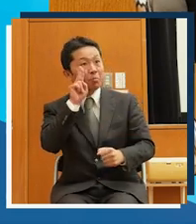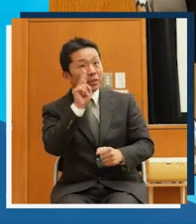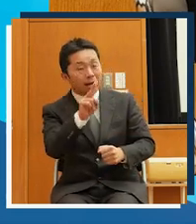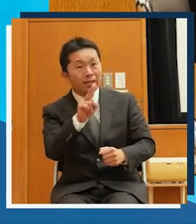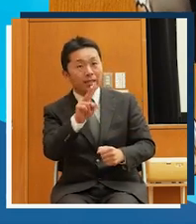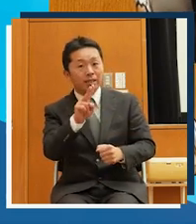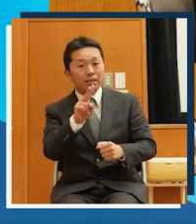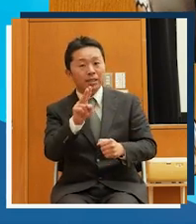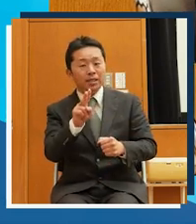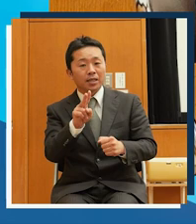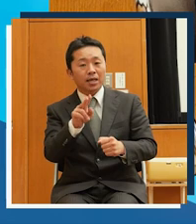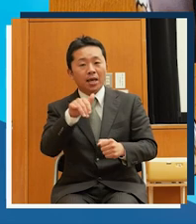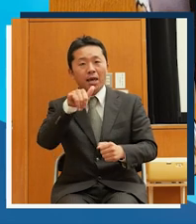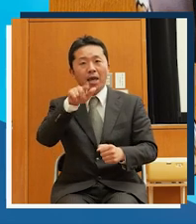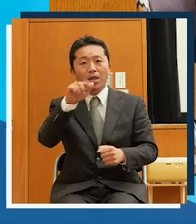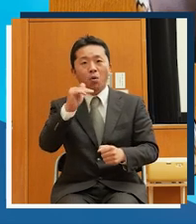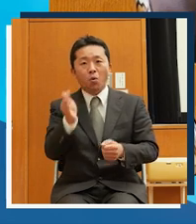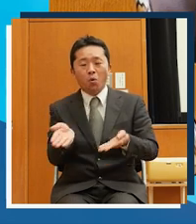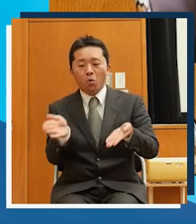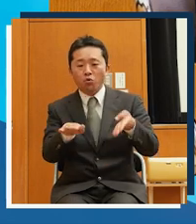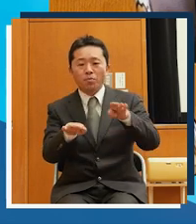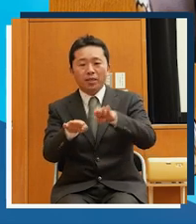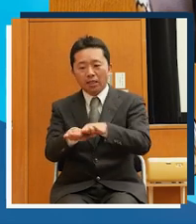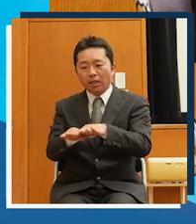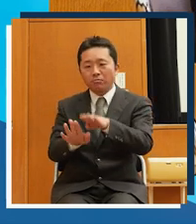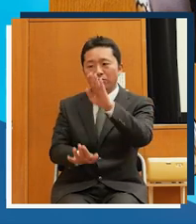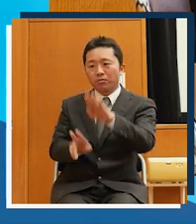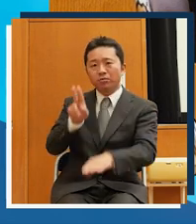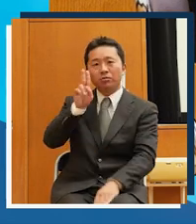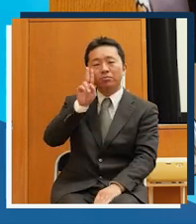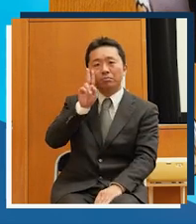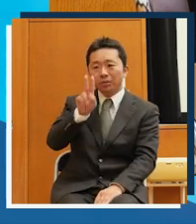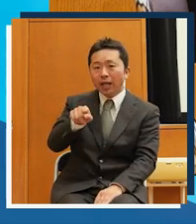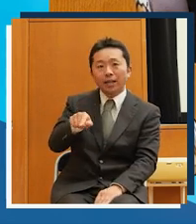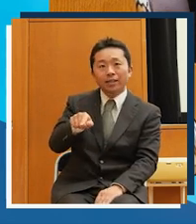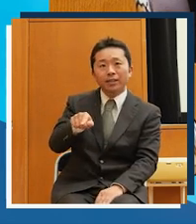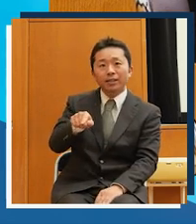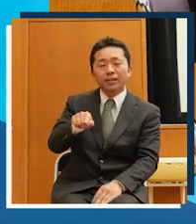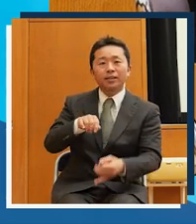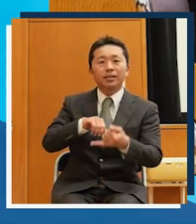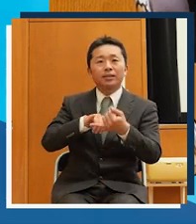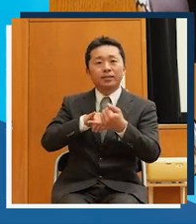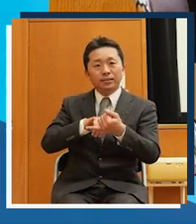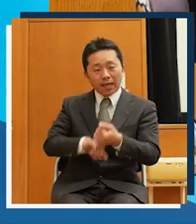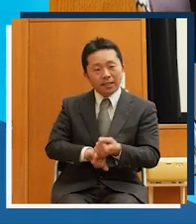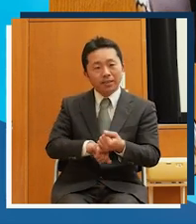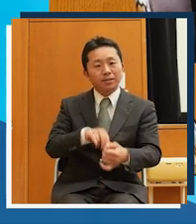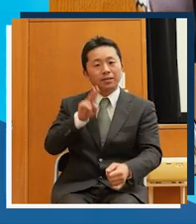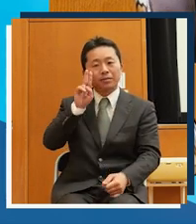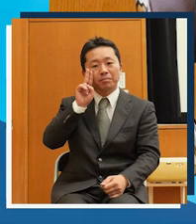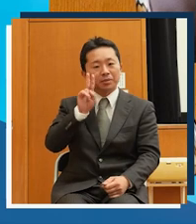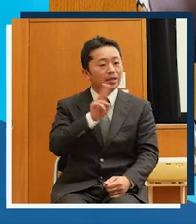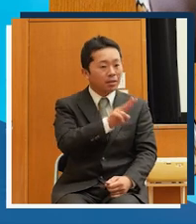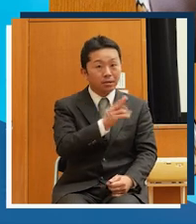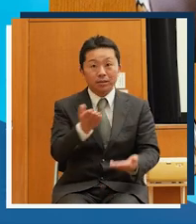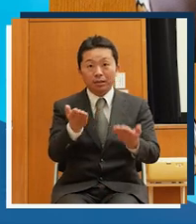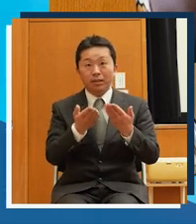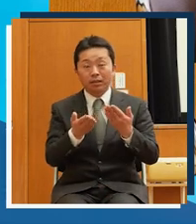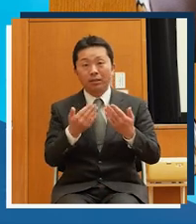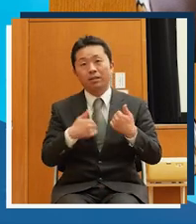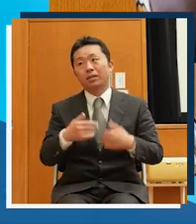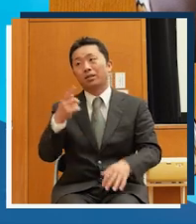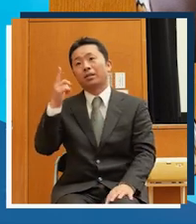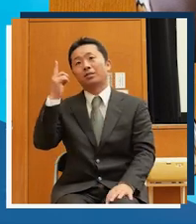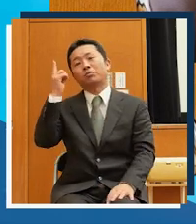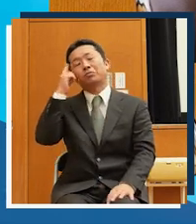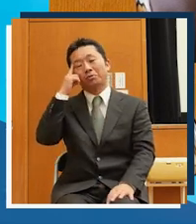のこの埋め立てが今行われて昨日からですね埋め立てられてしまっているようなところにも是非足を運んでいただけたらいいのかなという風に思い